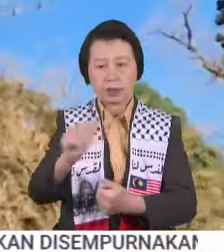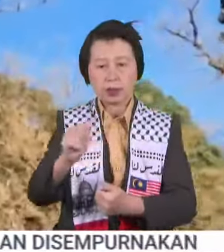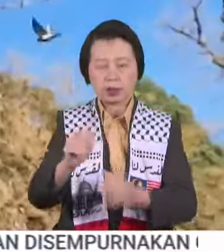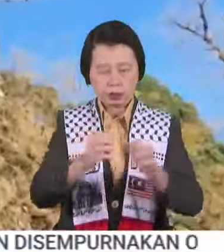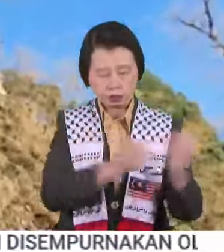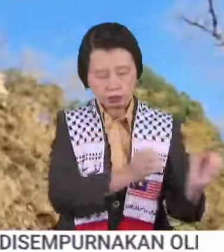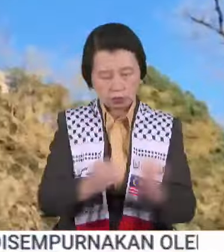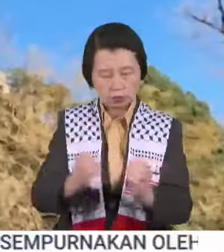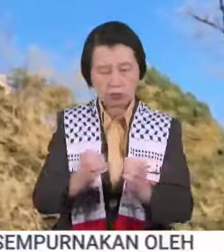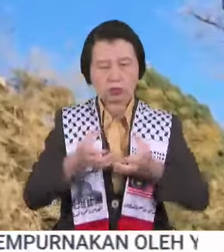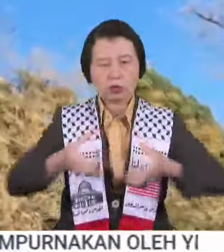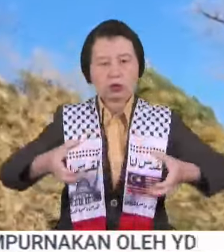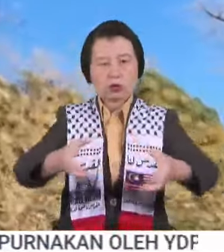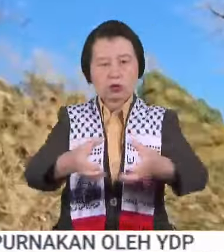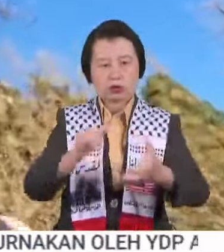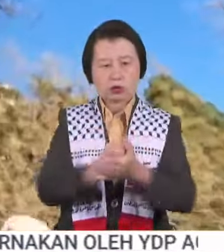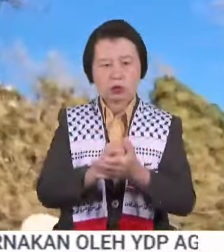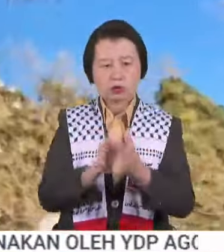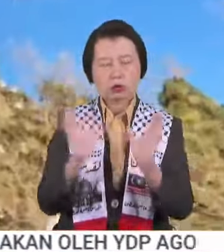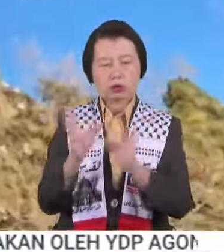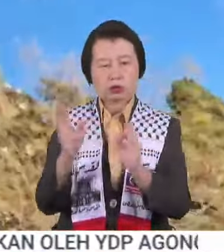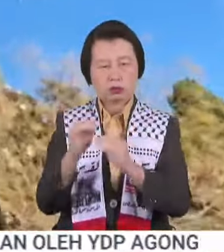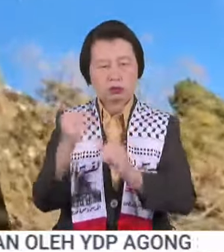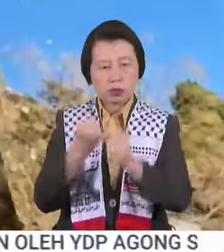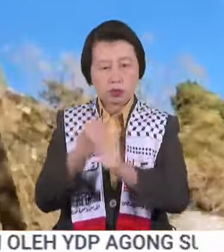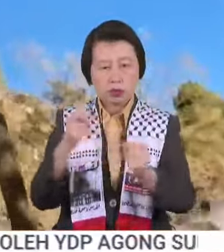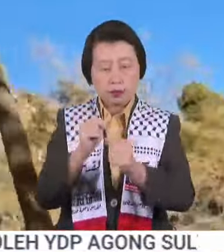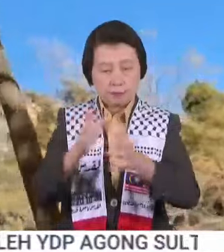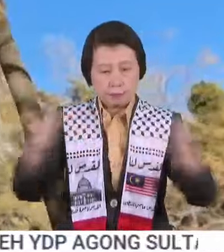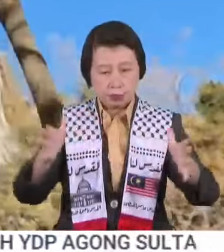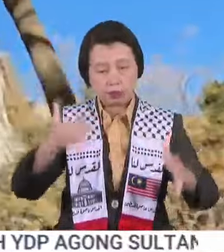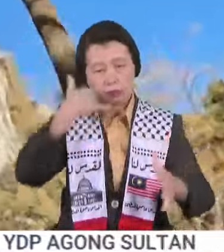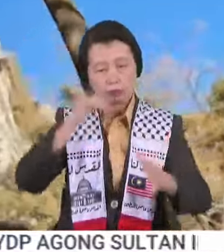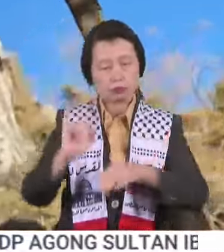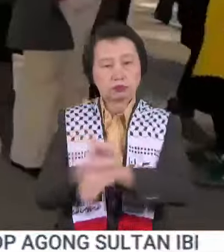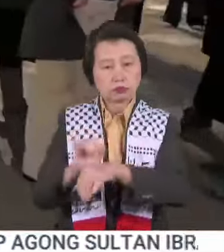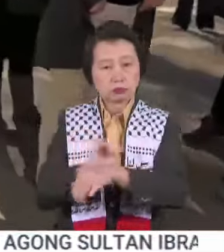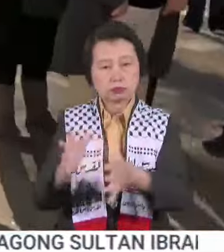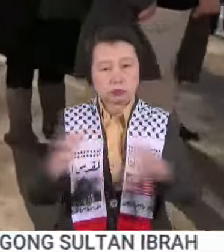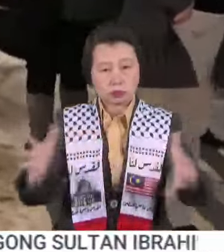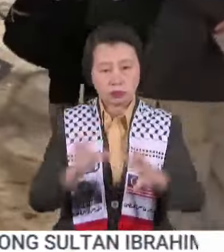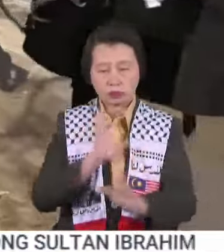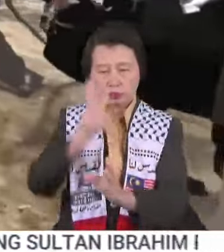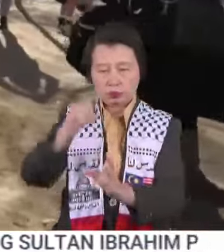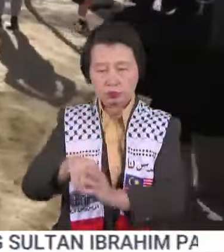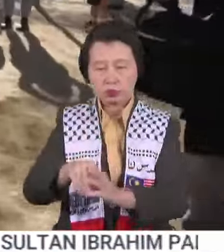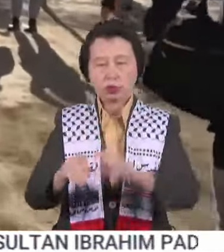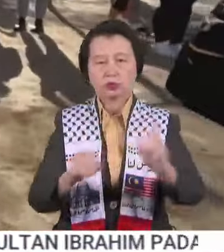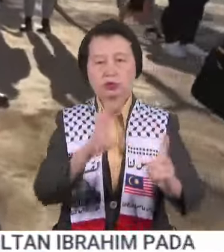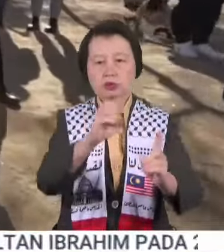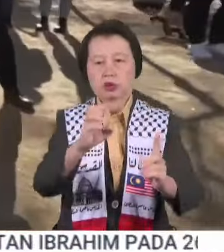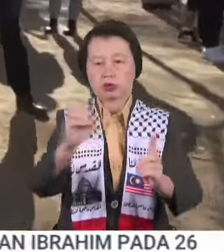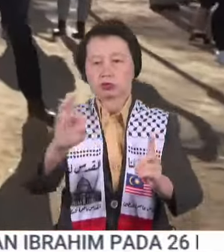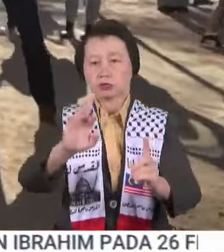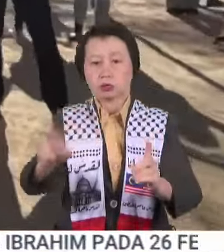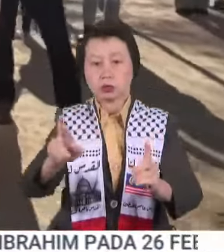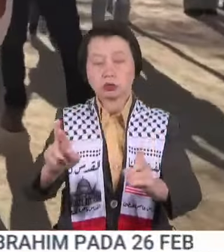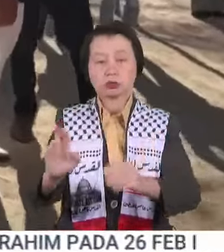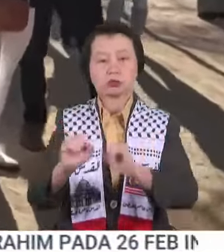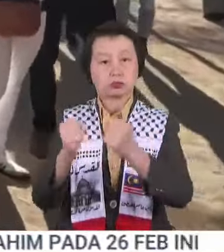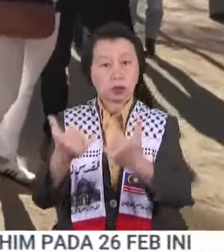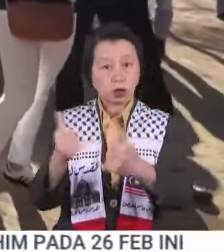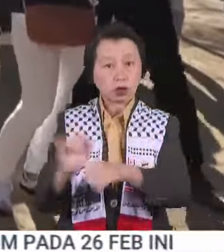menganjurkan kongres tersebut. Perhimpunan tahunan terbesar industri telekomunikasi ini disertai lebih 100,000 pemain